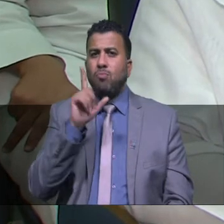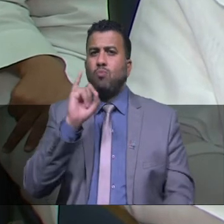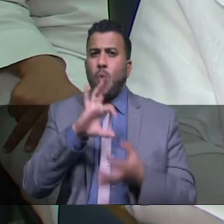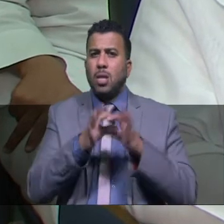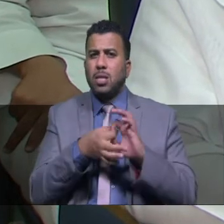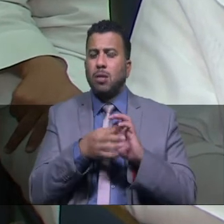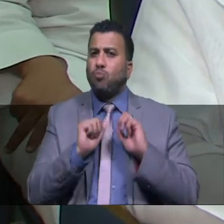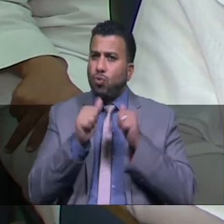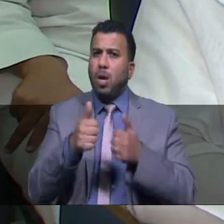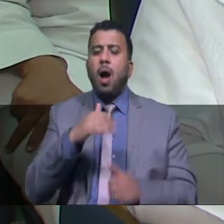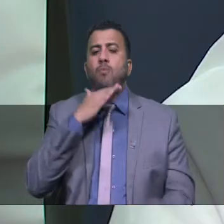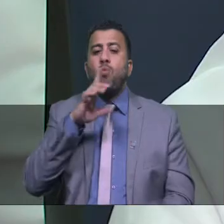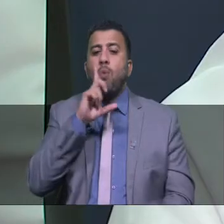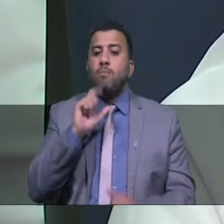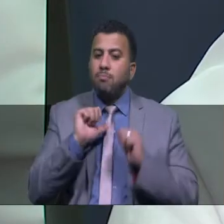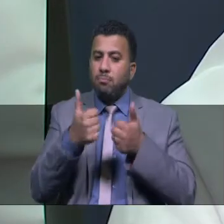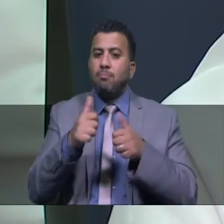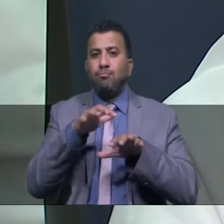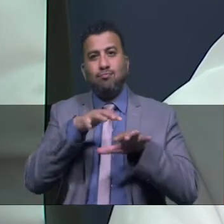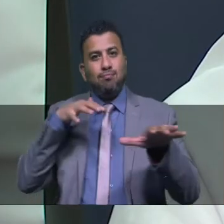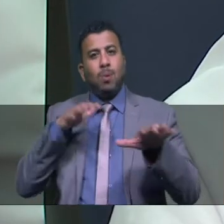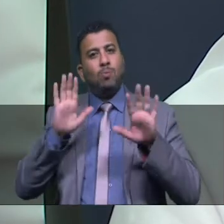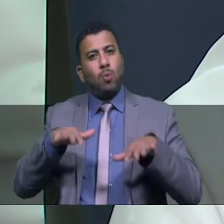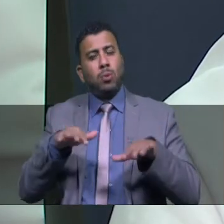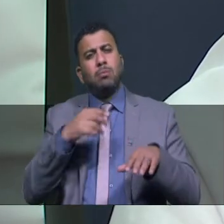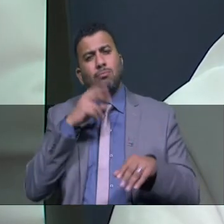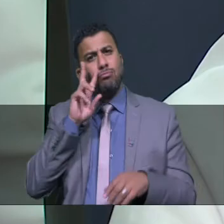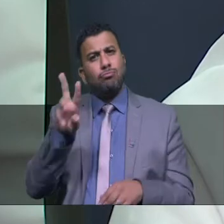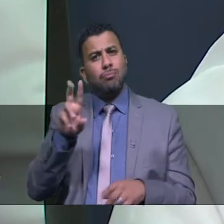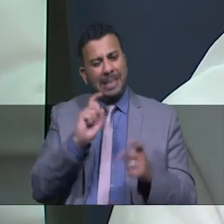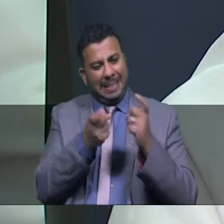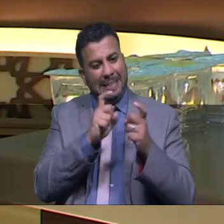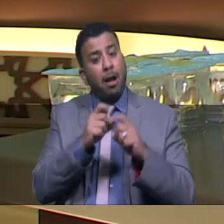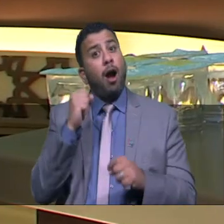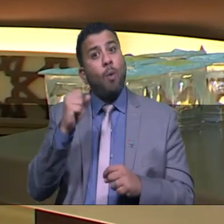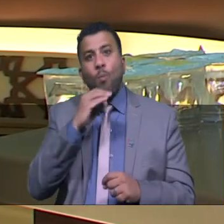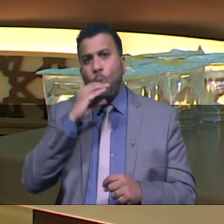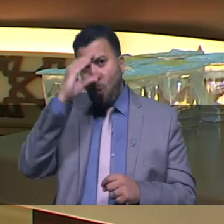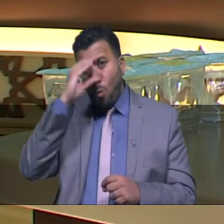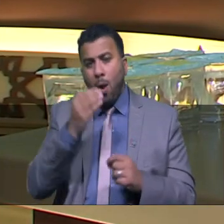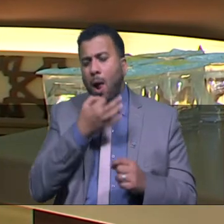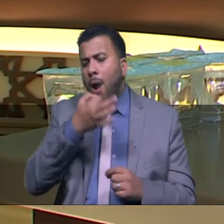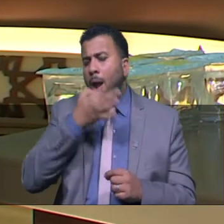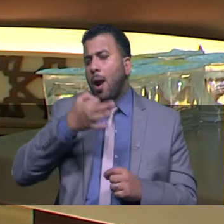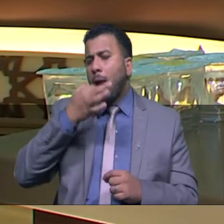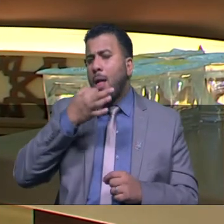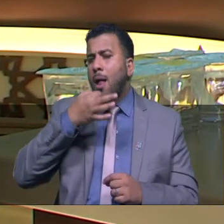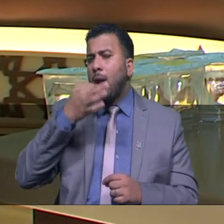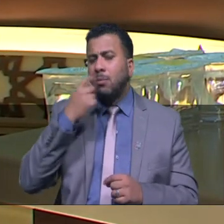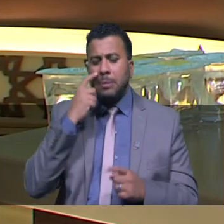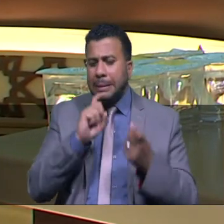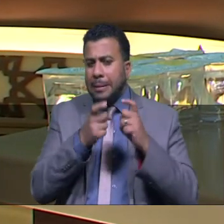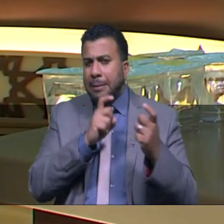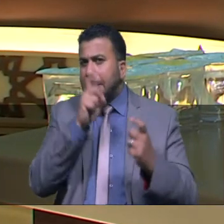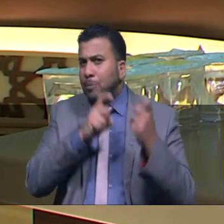المؤسسة والمشاركين وأولياء أمورهم. وشهدت التصفيات منافسة قوية بين جميع المشاركين، حيث